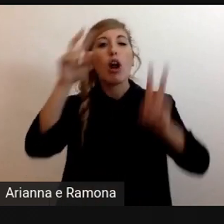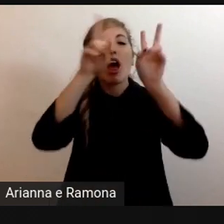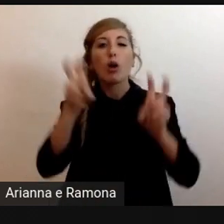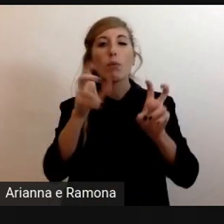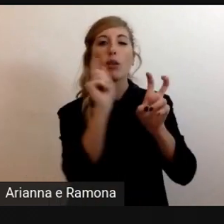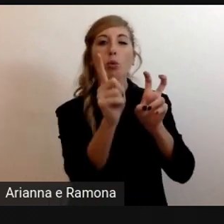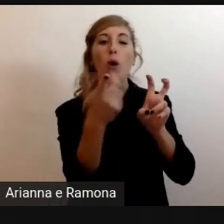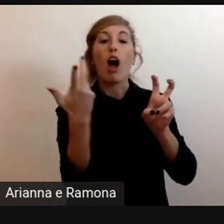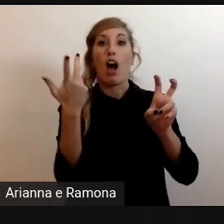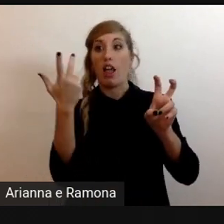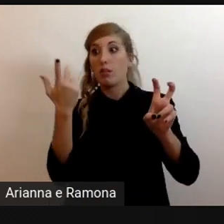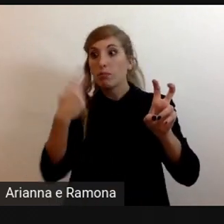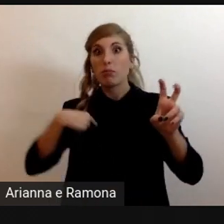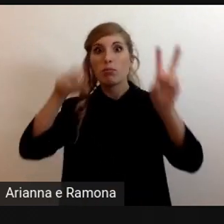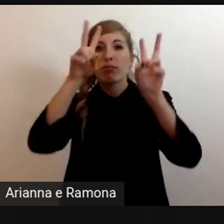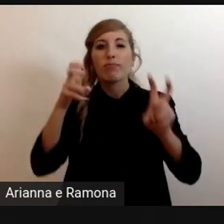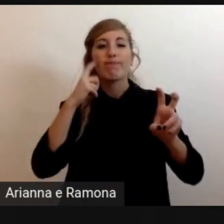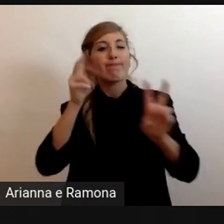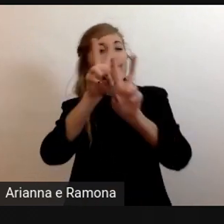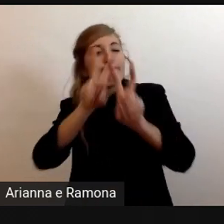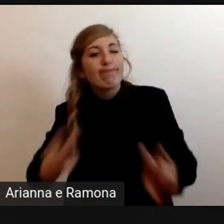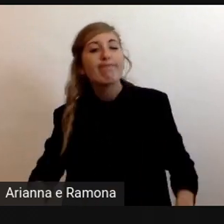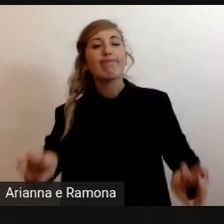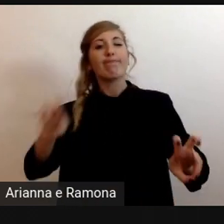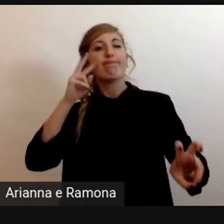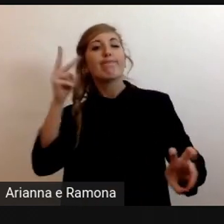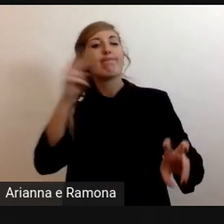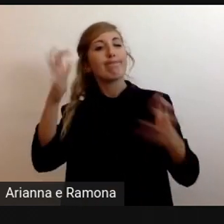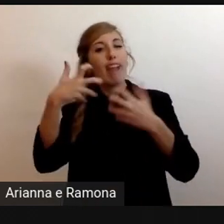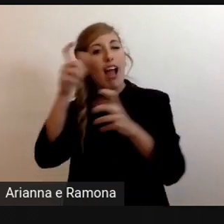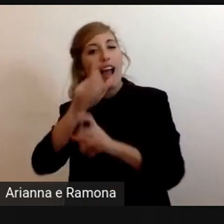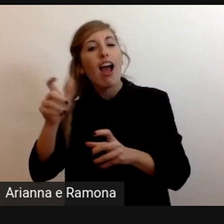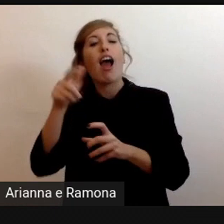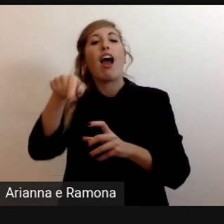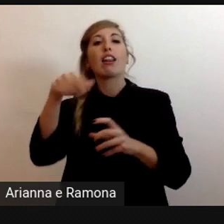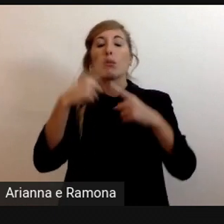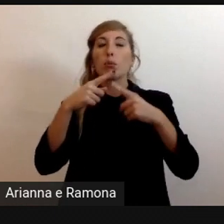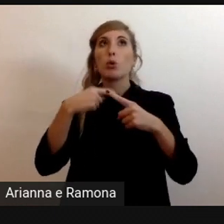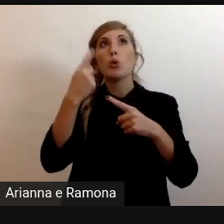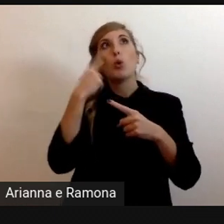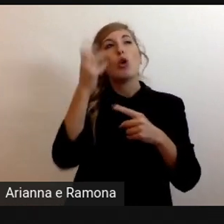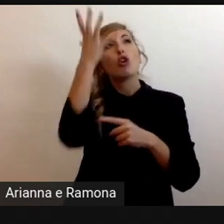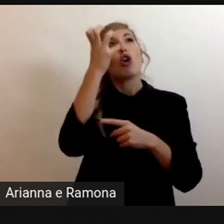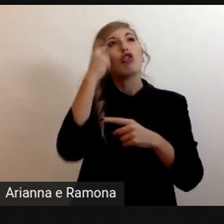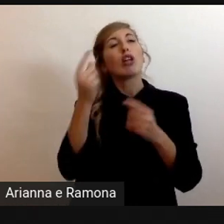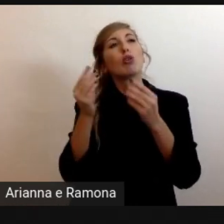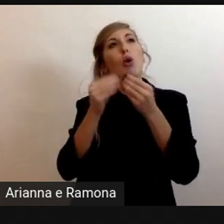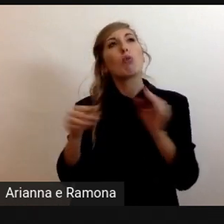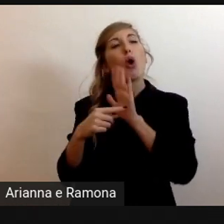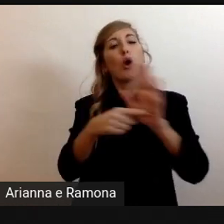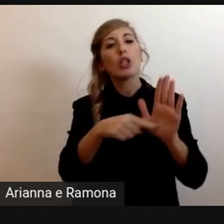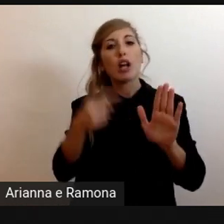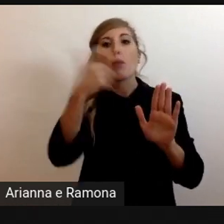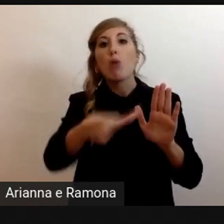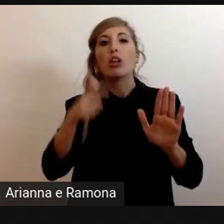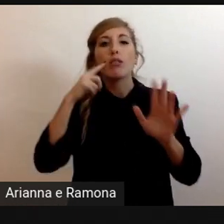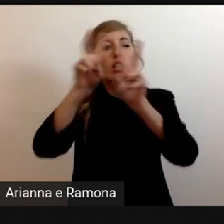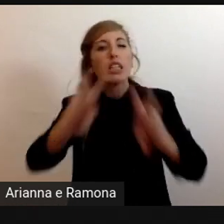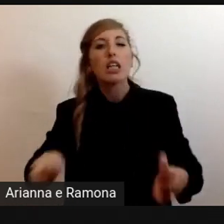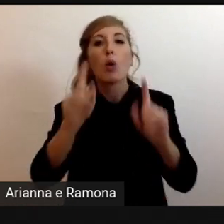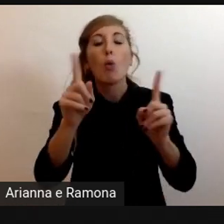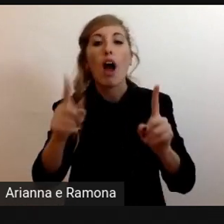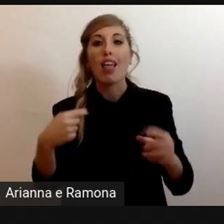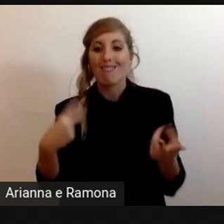ricerca artistica e su due concetti della nostra stessa una mostra che indaga appunto il tema della precarietà della vita